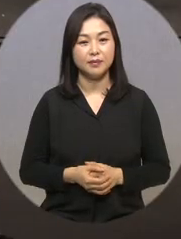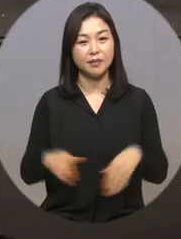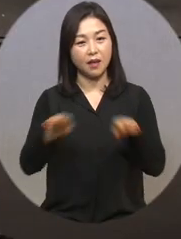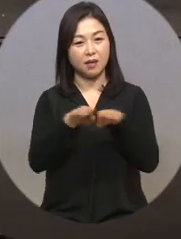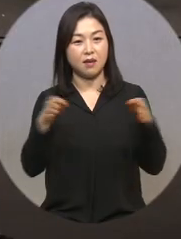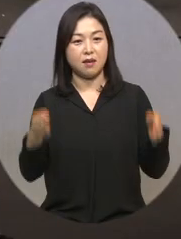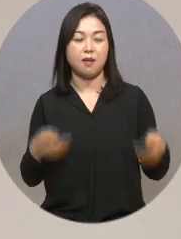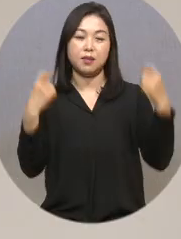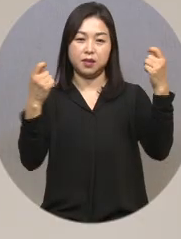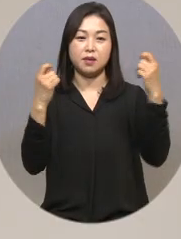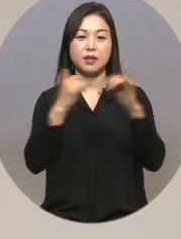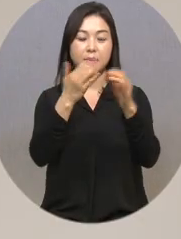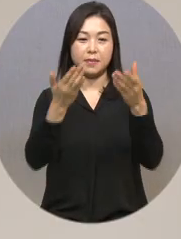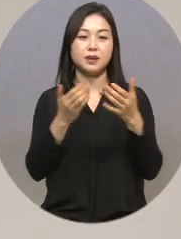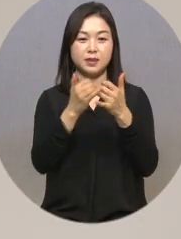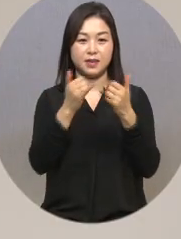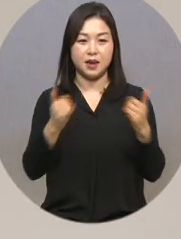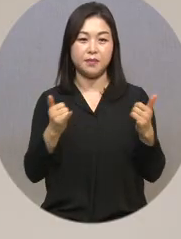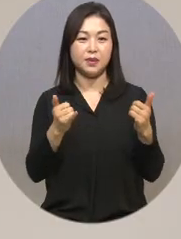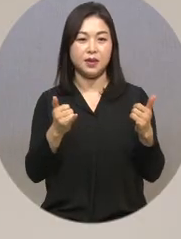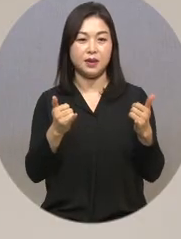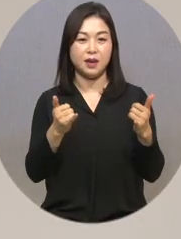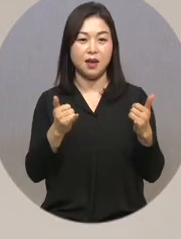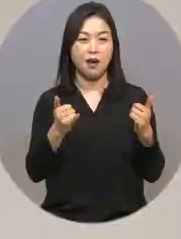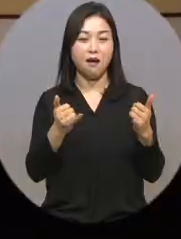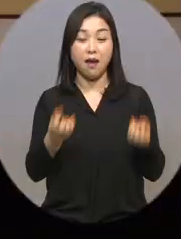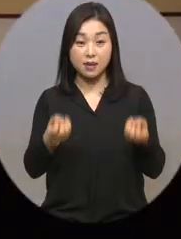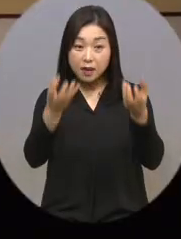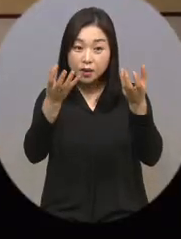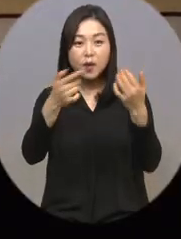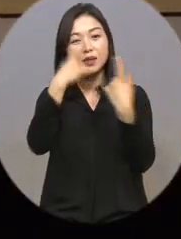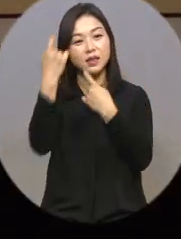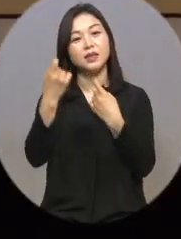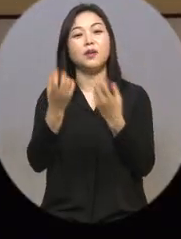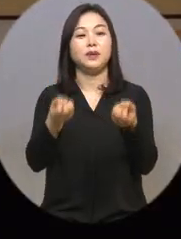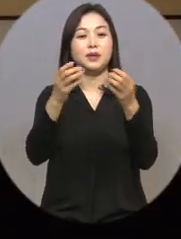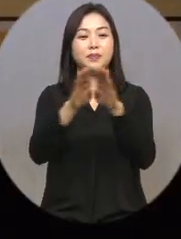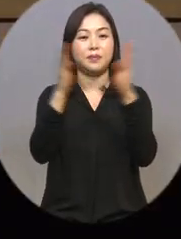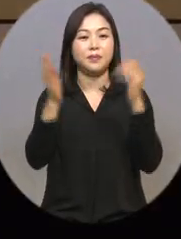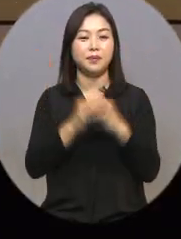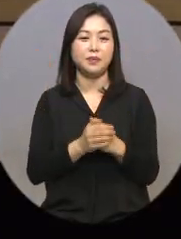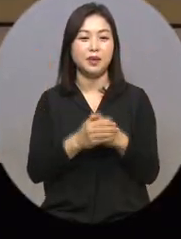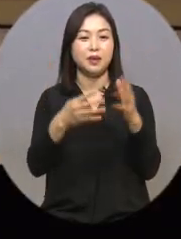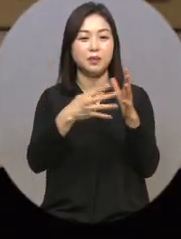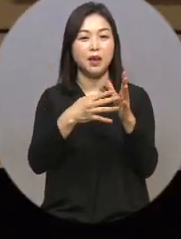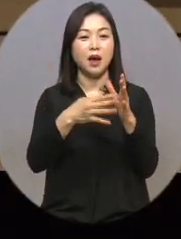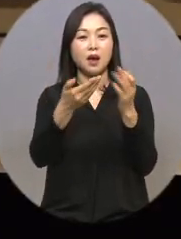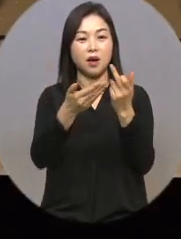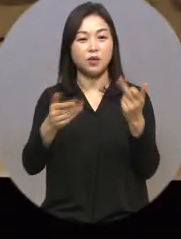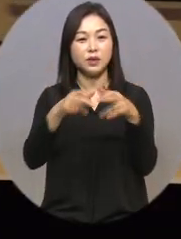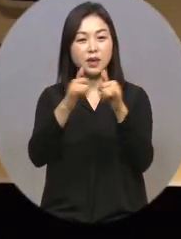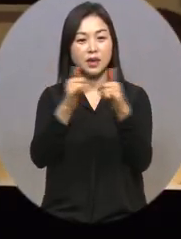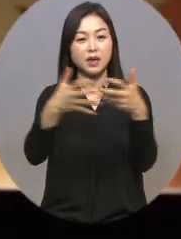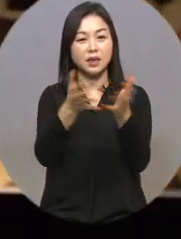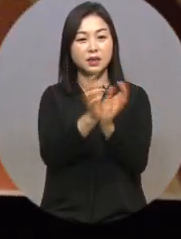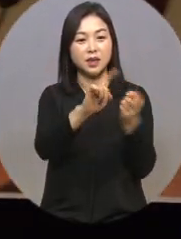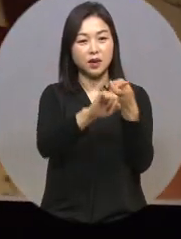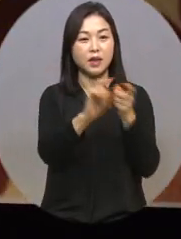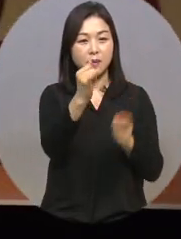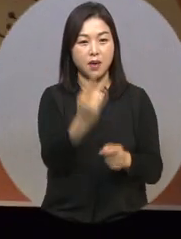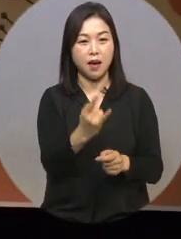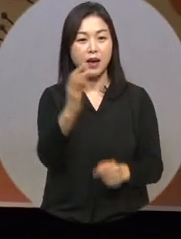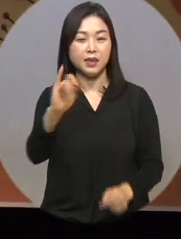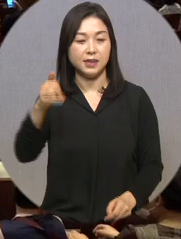단상에서 페스티벌 수상자들의 공연으로 기념식이 시작됩니다. 사단법인 강원도 장애인단체 연합회와 인제군